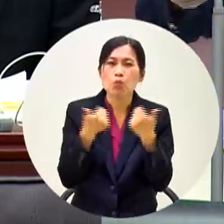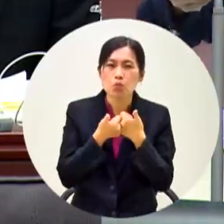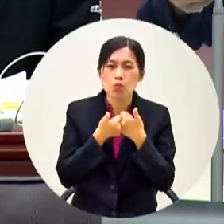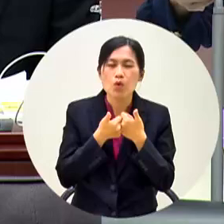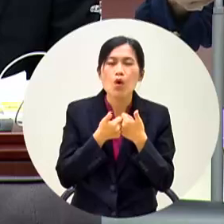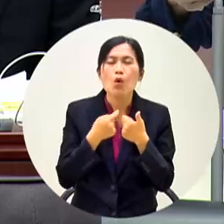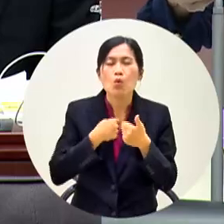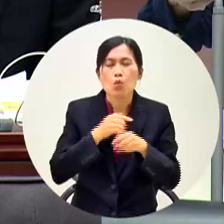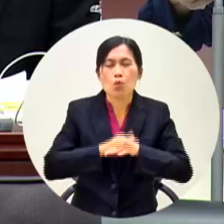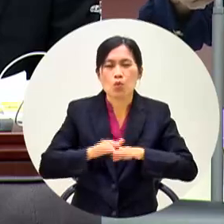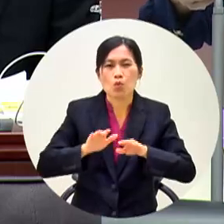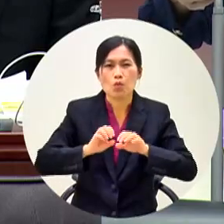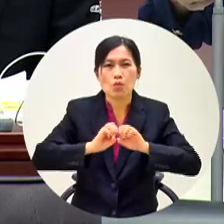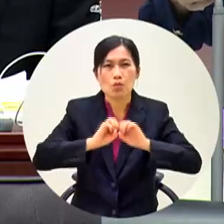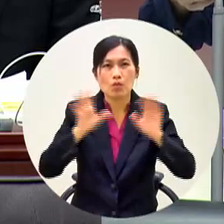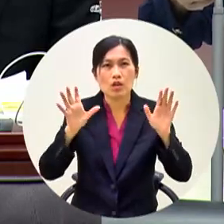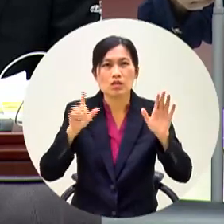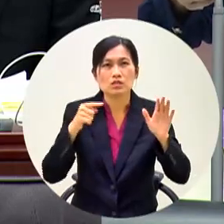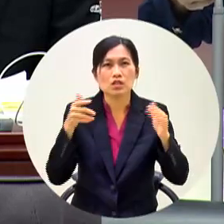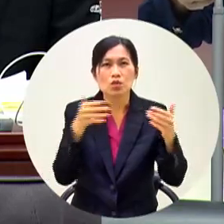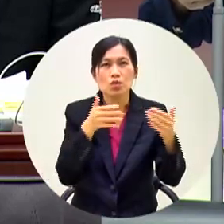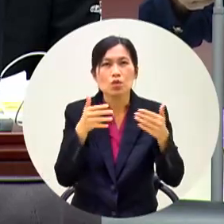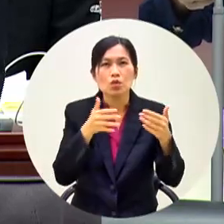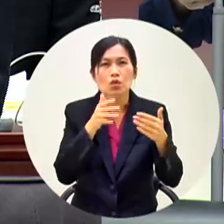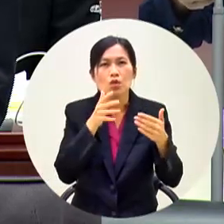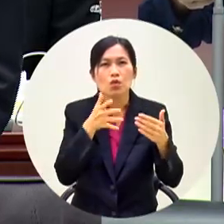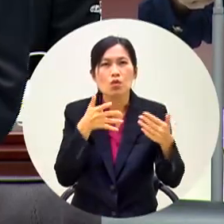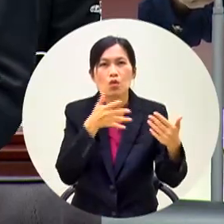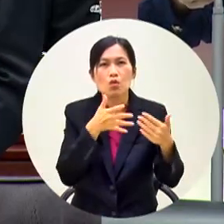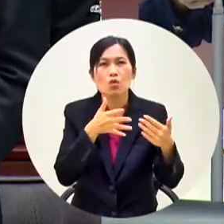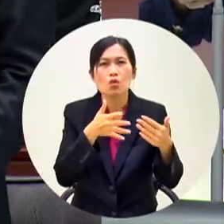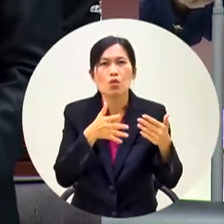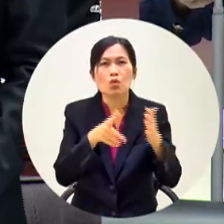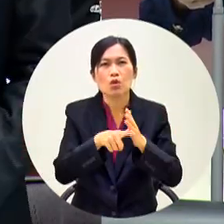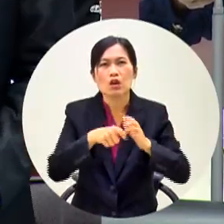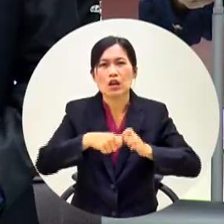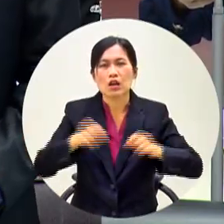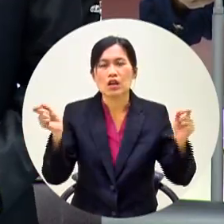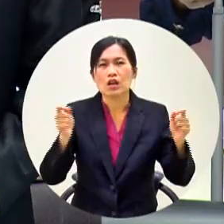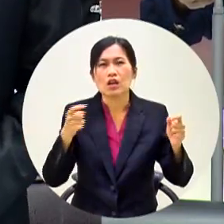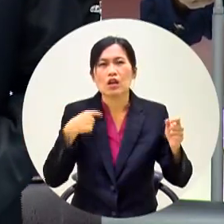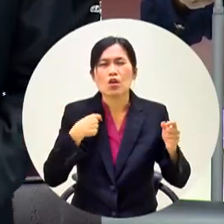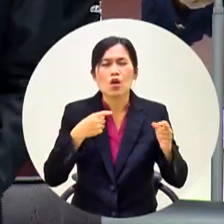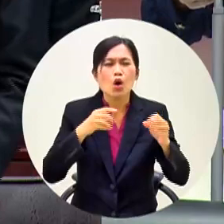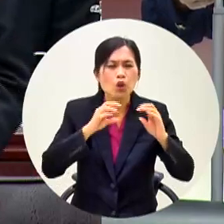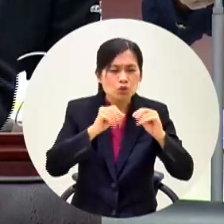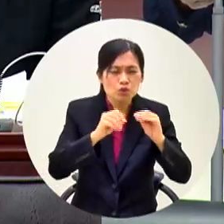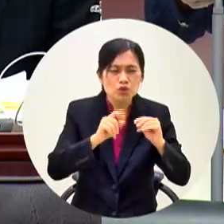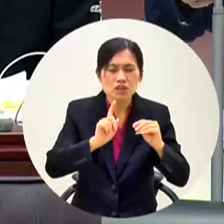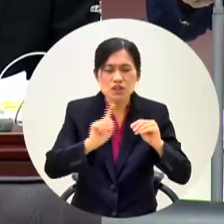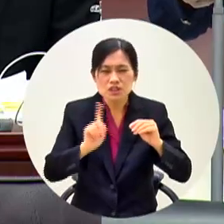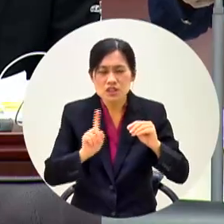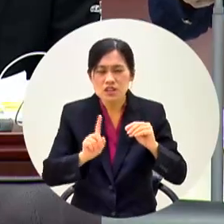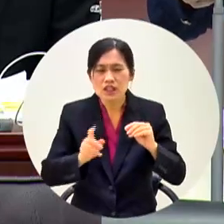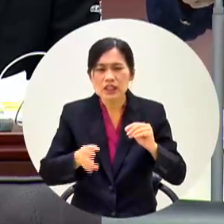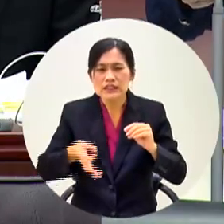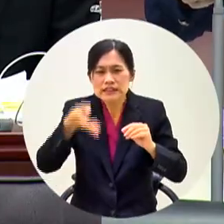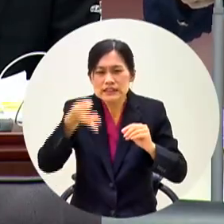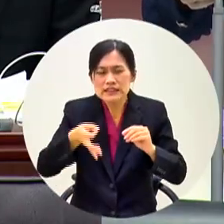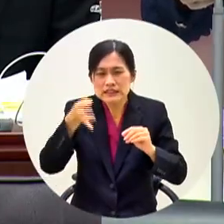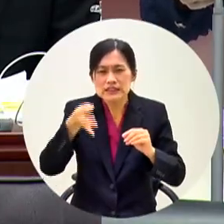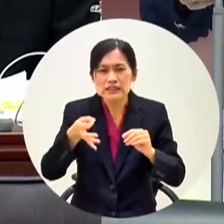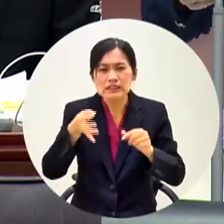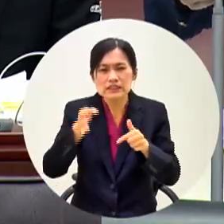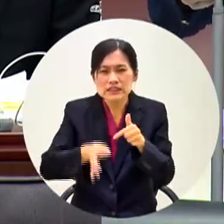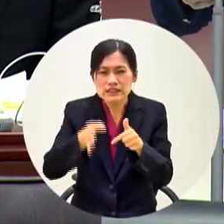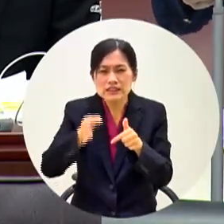开嘛。 这个问题我实在问太久，这个有关于它到底是什么土地，用什么价格来处理这件事，其实还有很